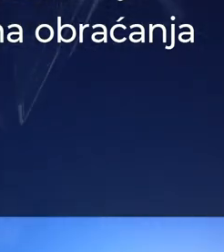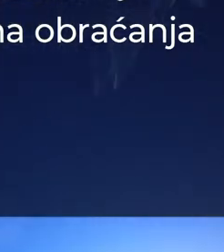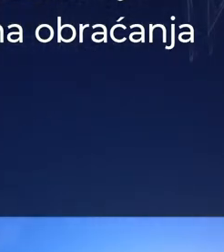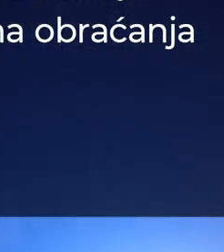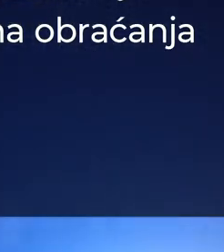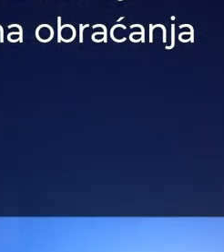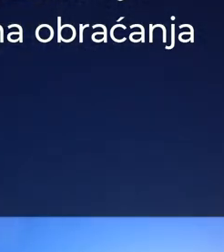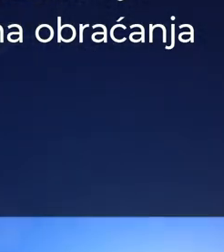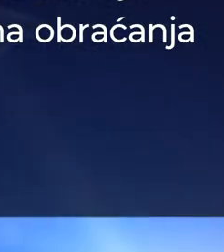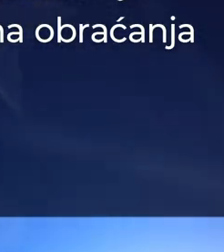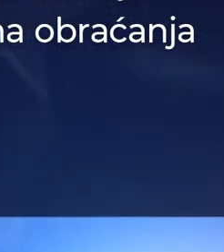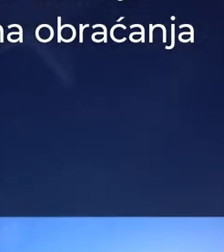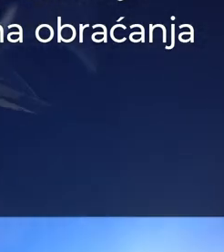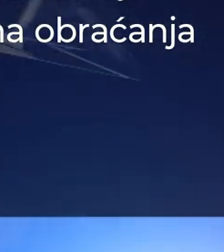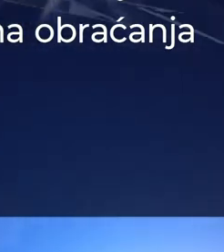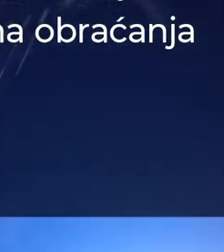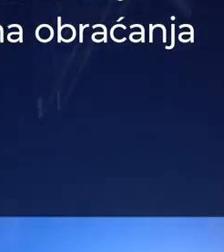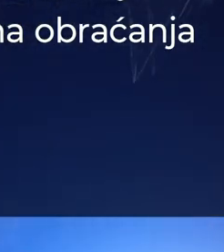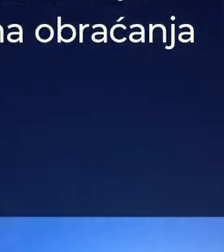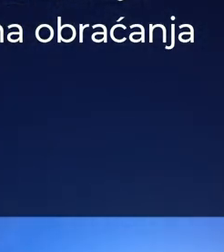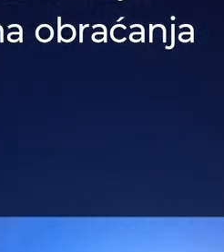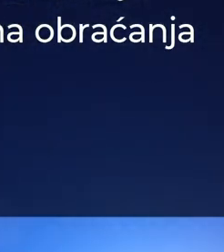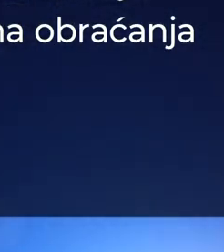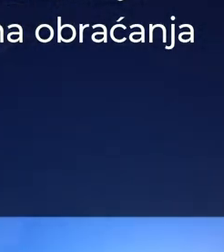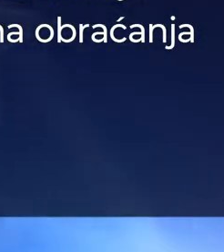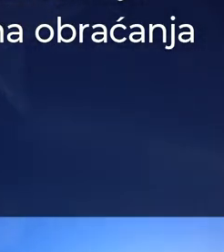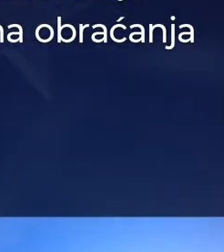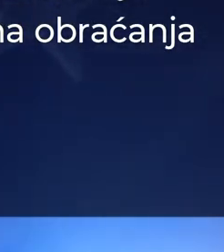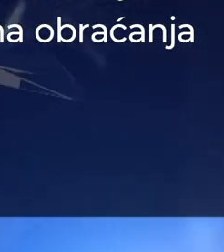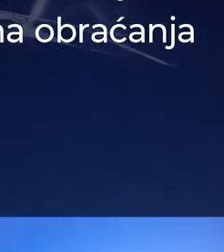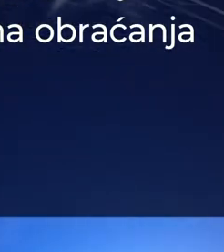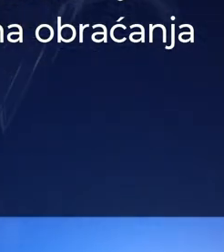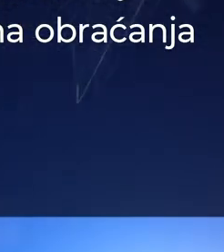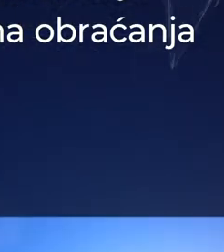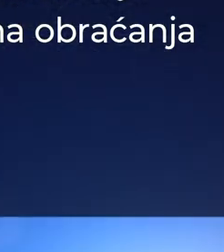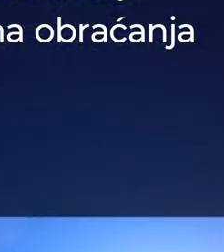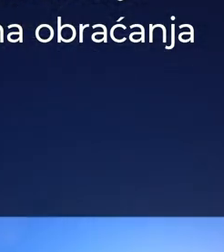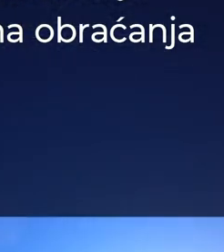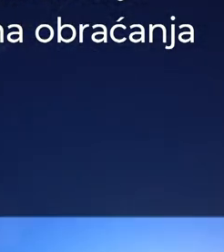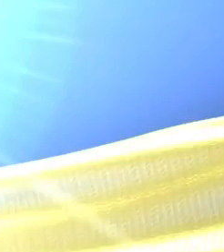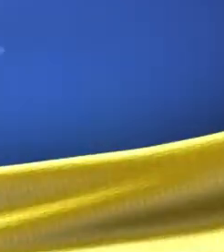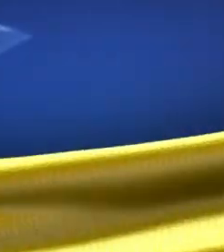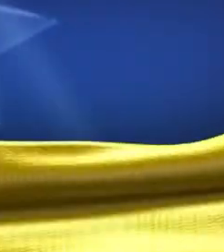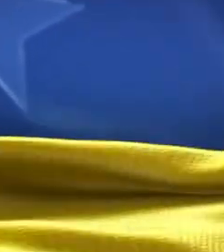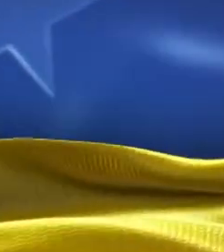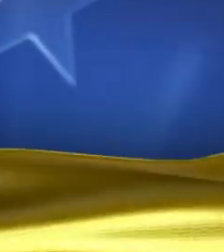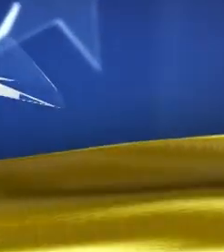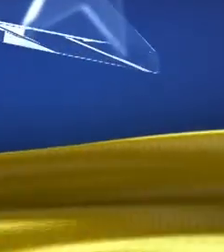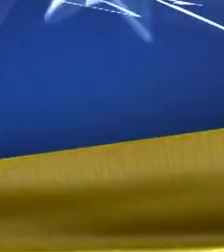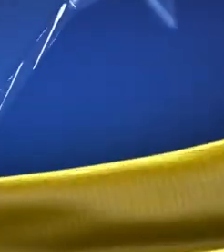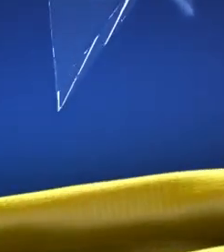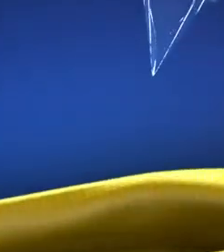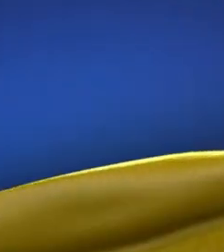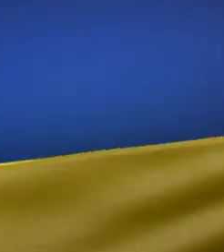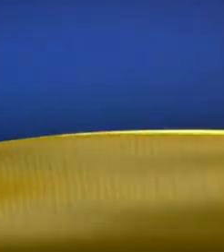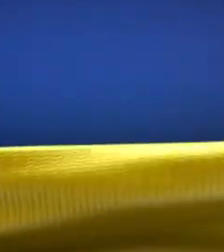Alija Džafić, nezavisni kandidat za načelnika Kalesije, nije iskoristio termin za neposredna obraćanja. Lokalni